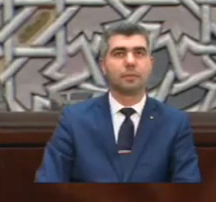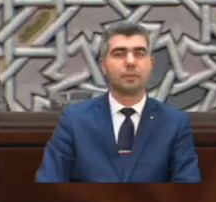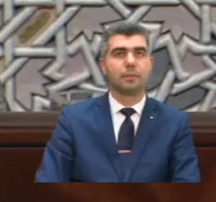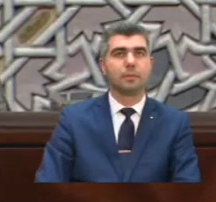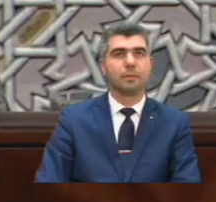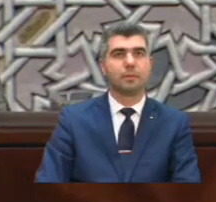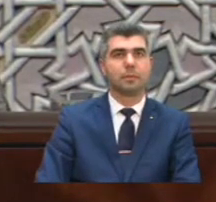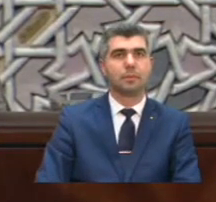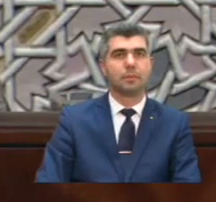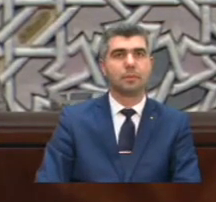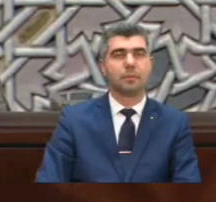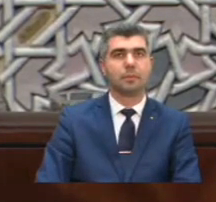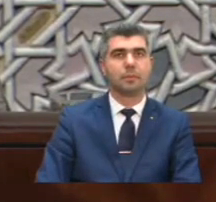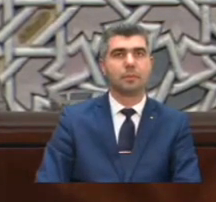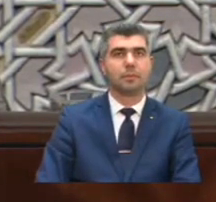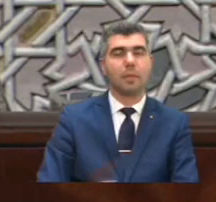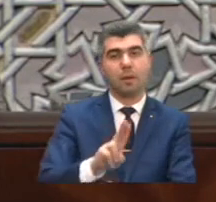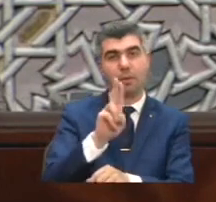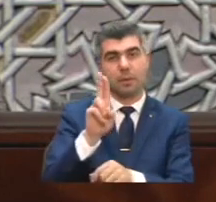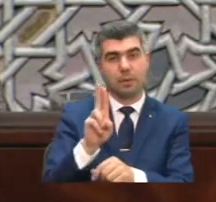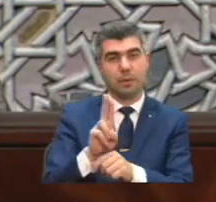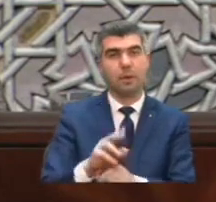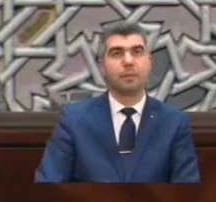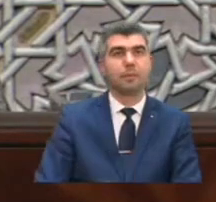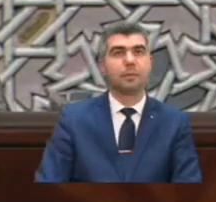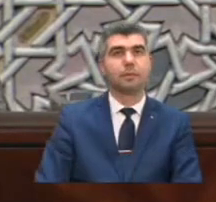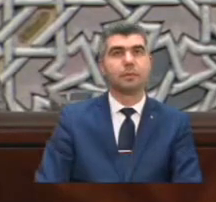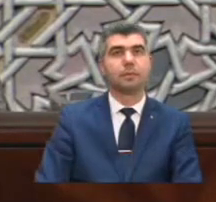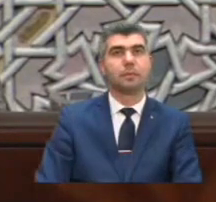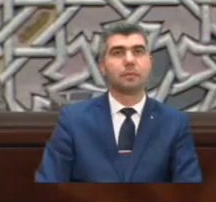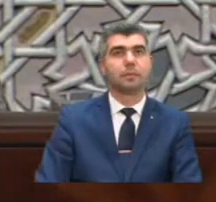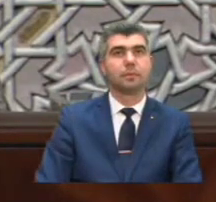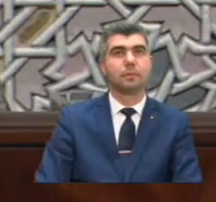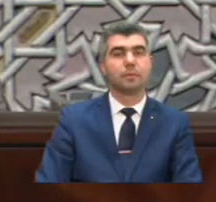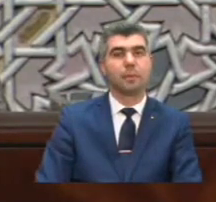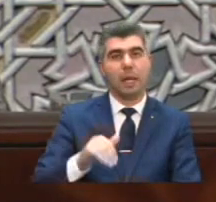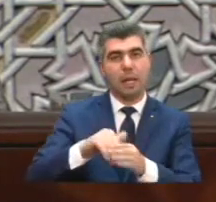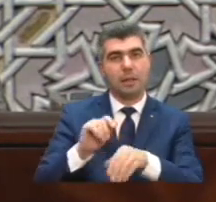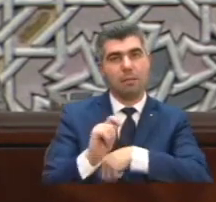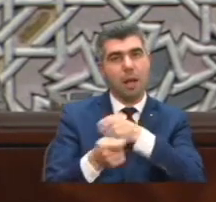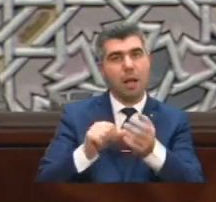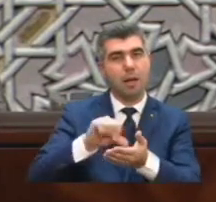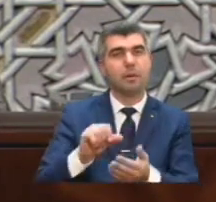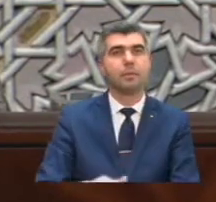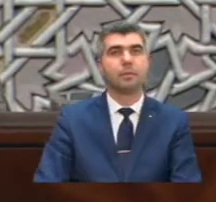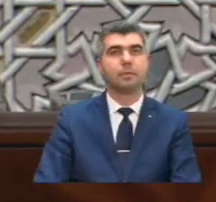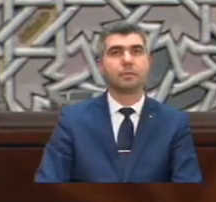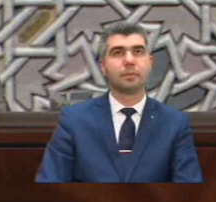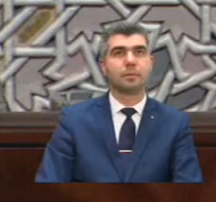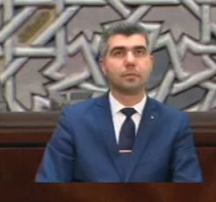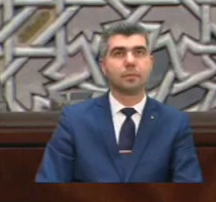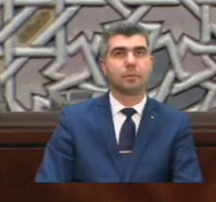شكرا لكم سيد الوزير. نمر إلى السؤال الموالي، سؤال رقم 8 للفريق الحركي. تفضل سيد النائب اطرح